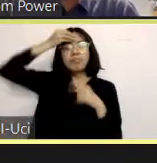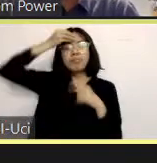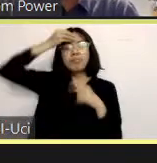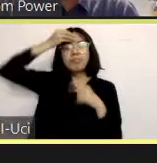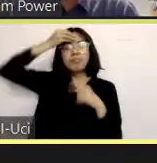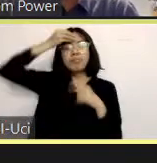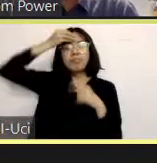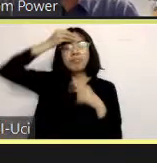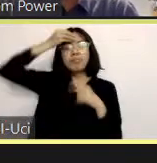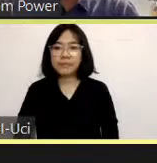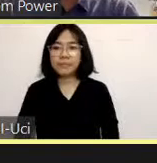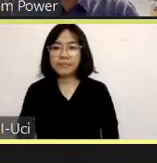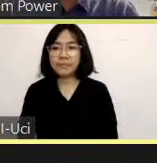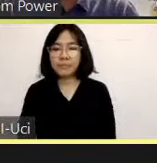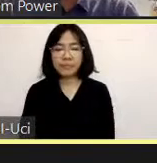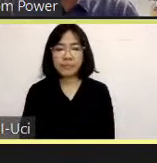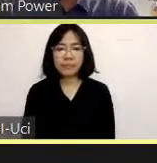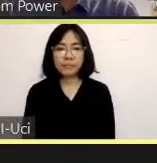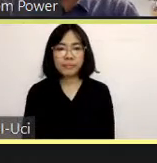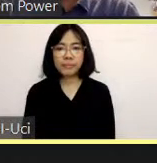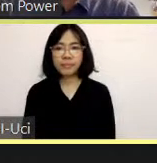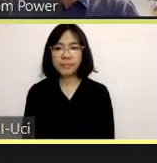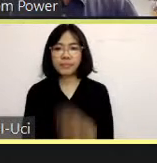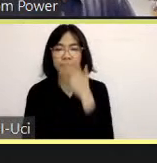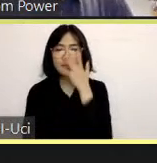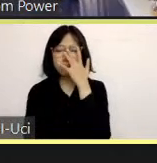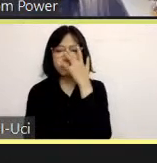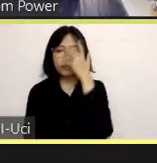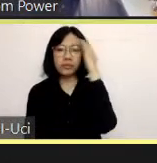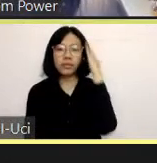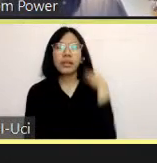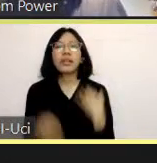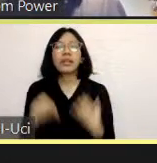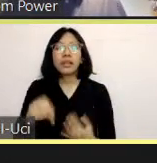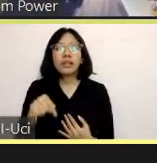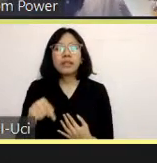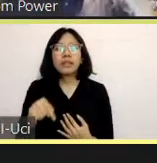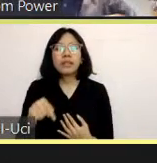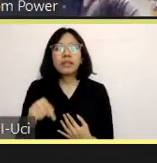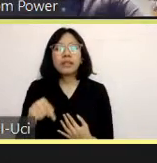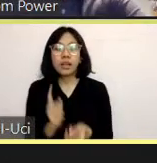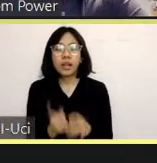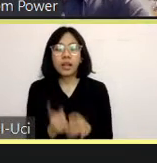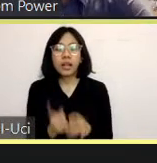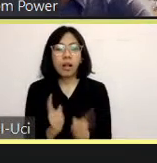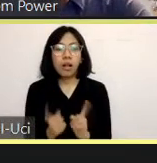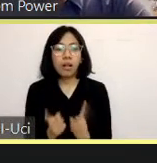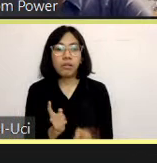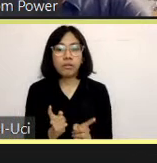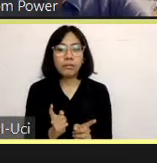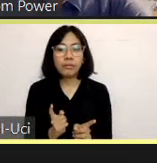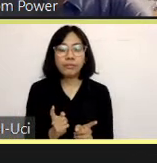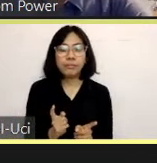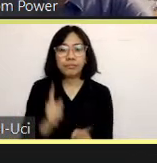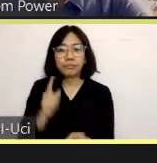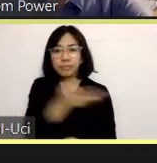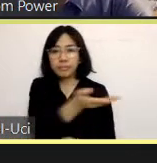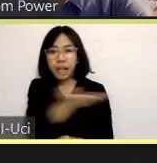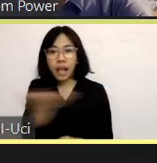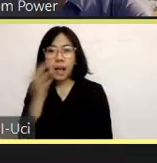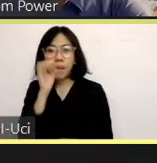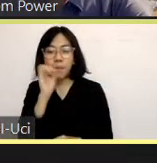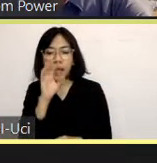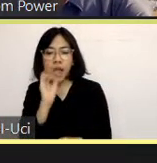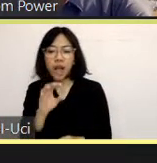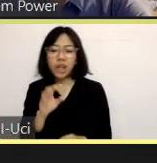pertama adalah kita harus sedikit berhati-hati ketika mengatakan bahwa ruang digital adalah ruang subur bagi demokrasi.